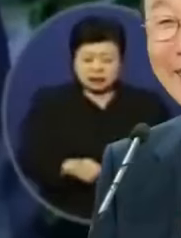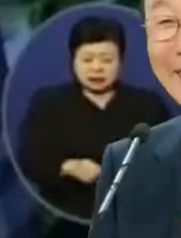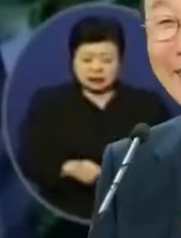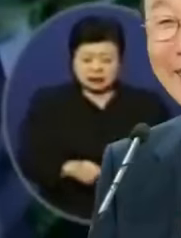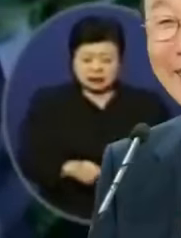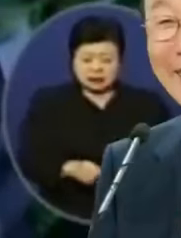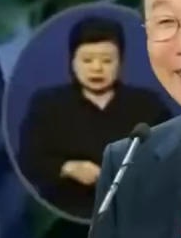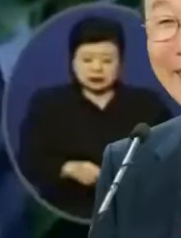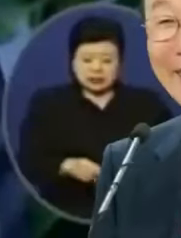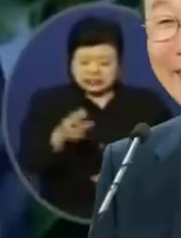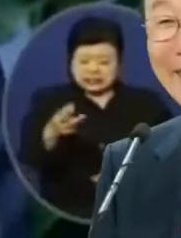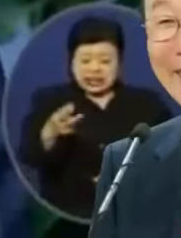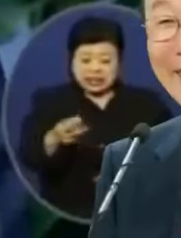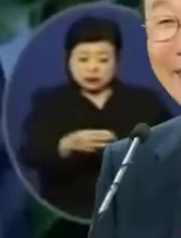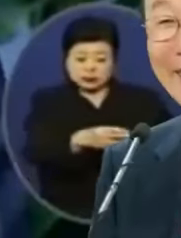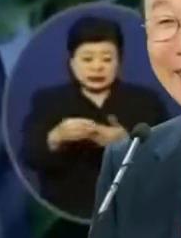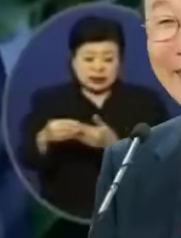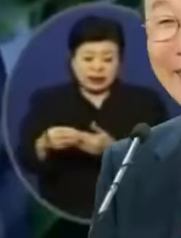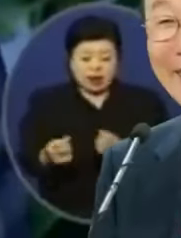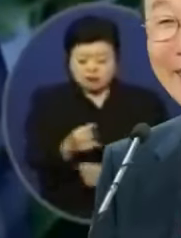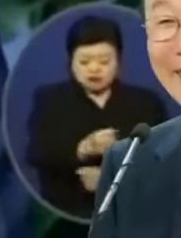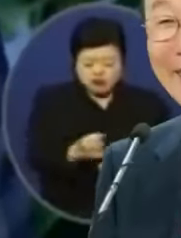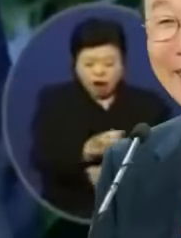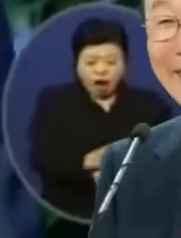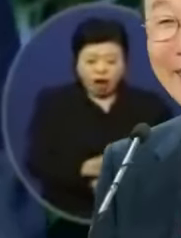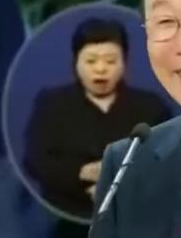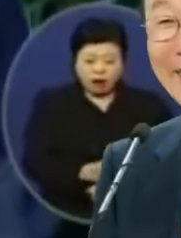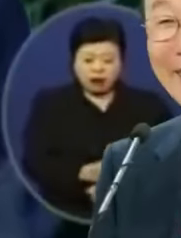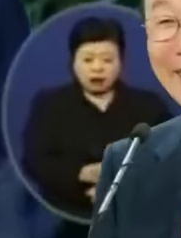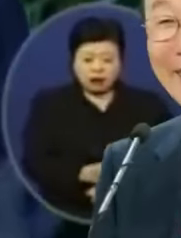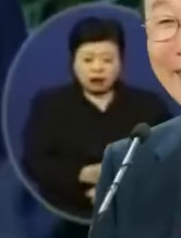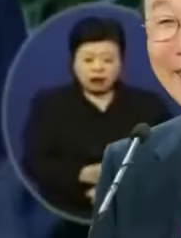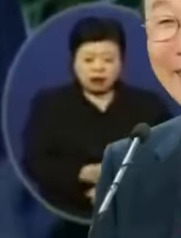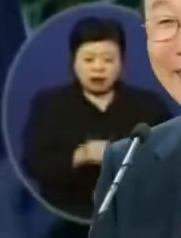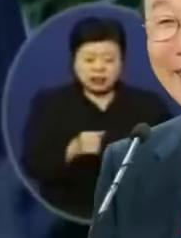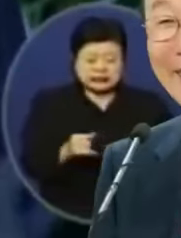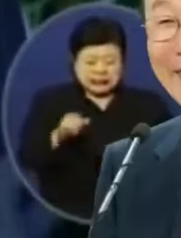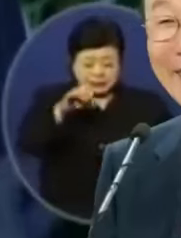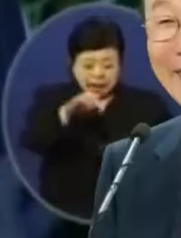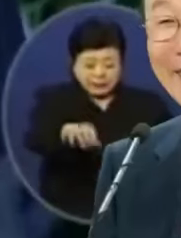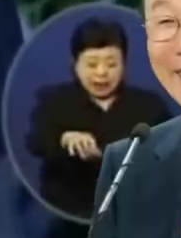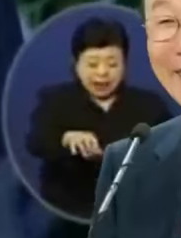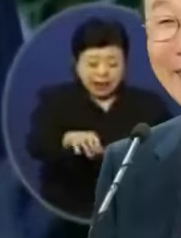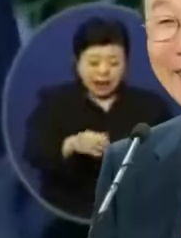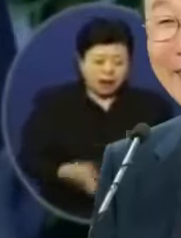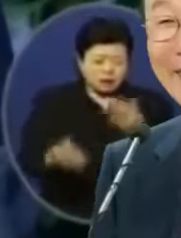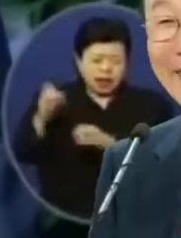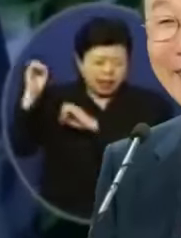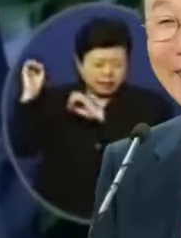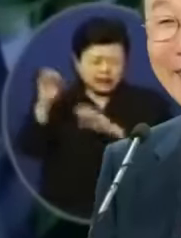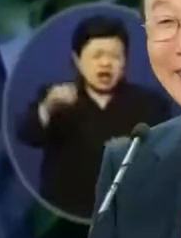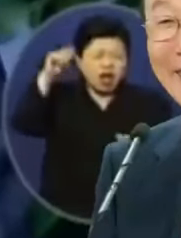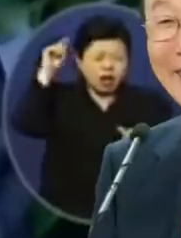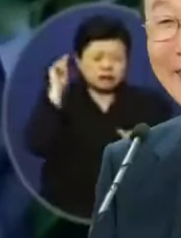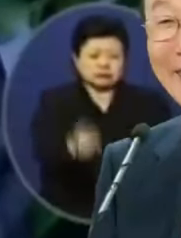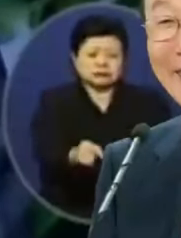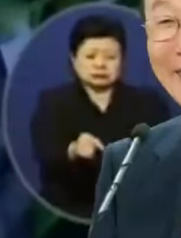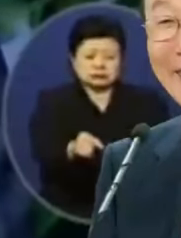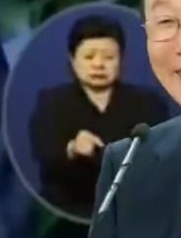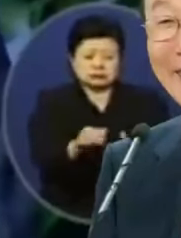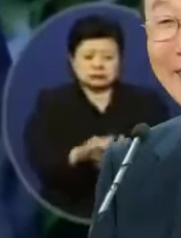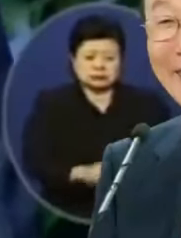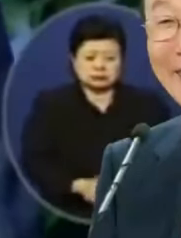이 샌놈을 잡아서 묶어가지고서 당장 온 대중이 보는 앞에 불에 던져넣어라.